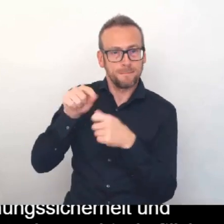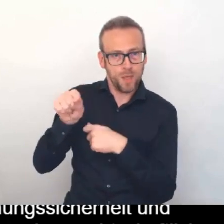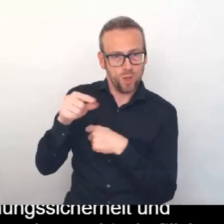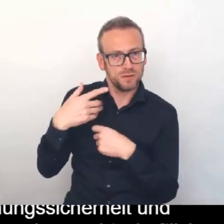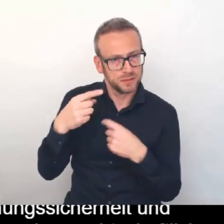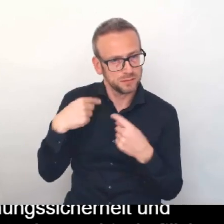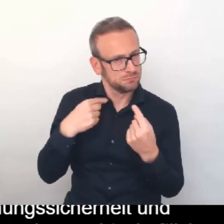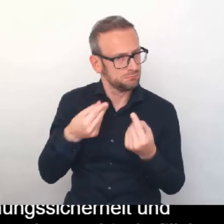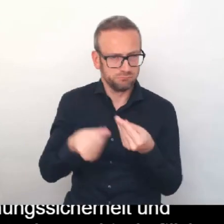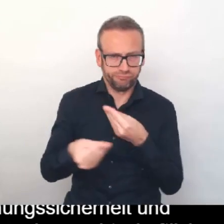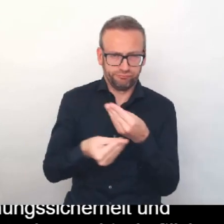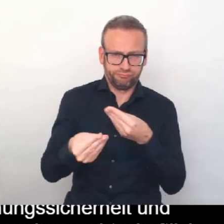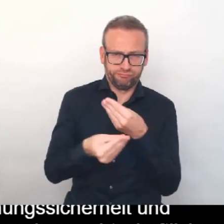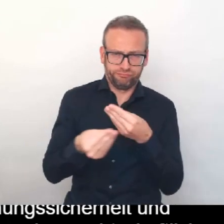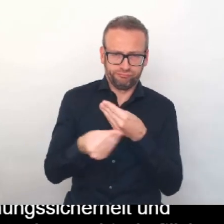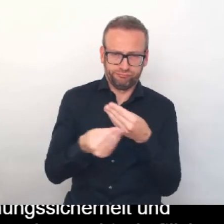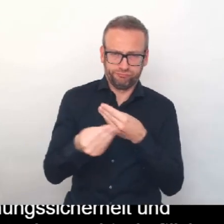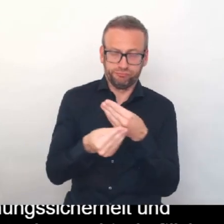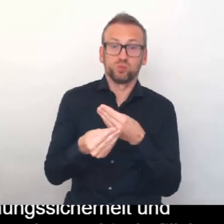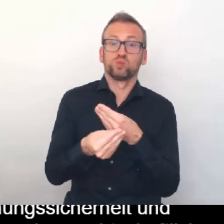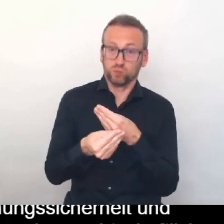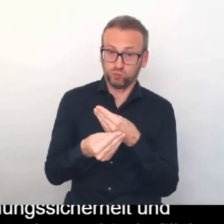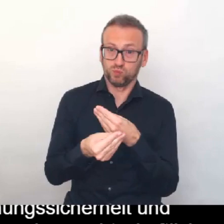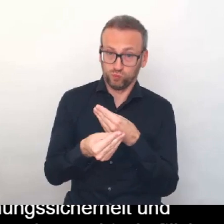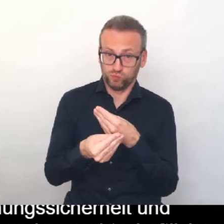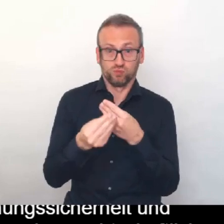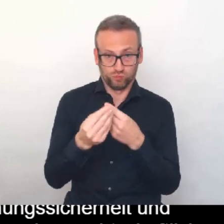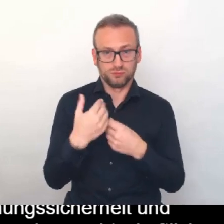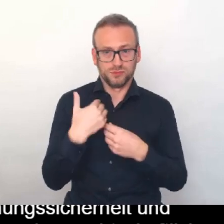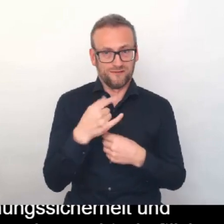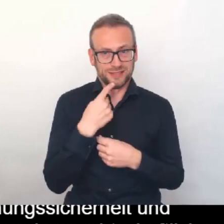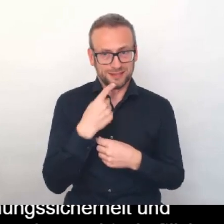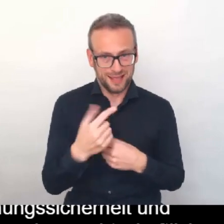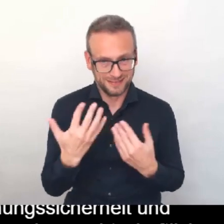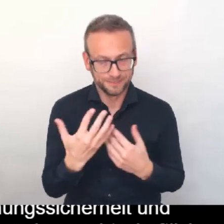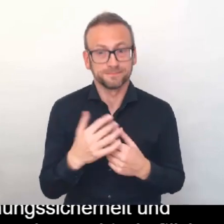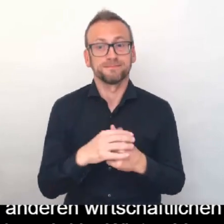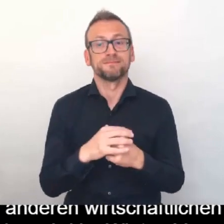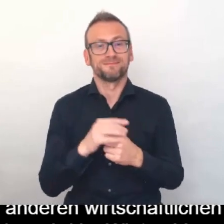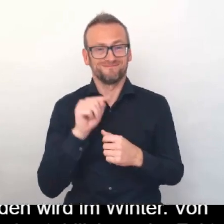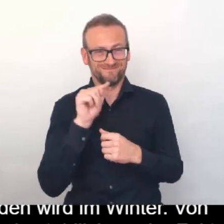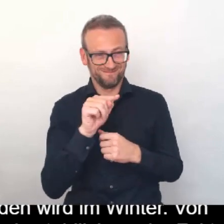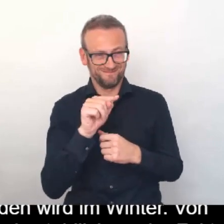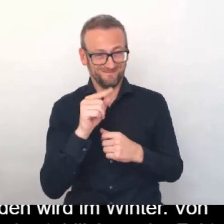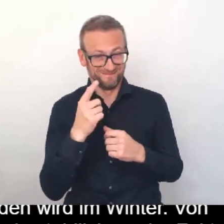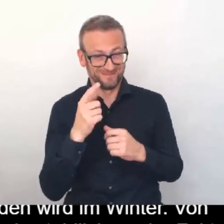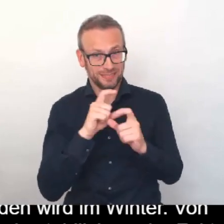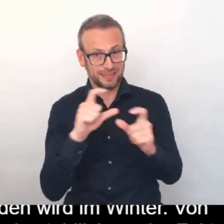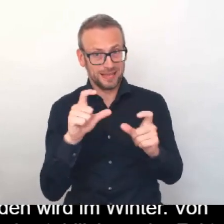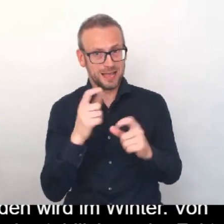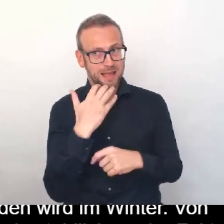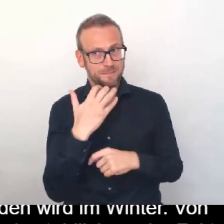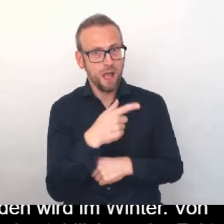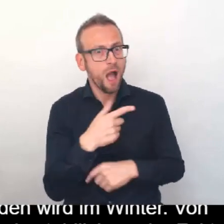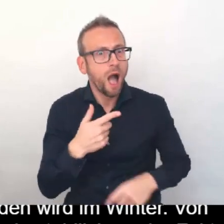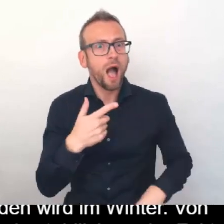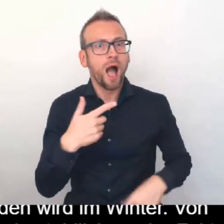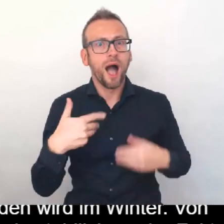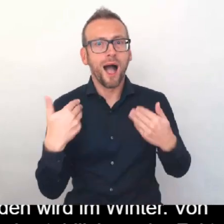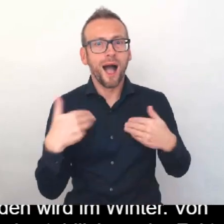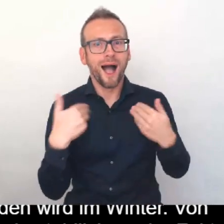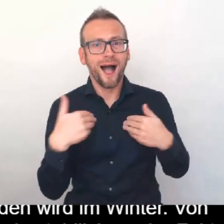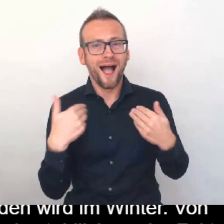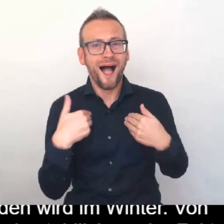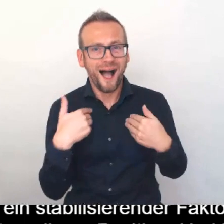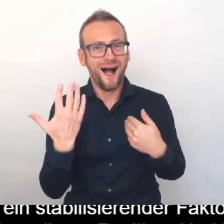Andreas Glas, Süddeutsche Zeitung. Ich habe zunächst mal eine Frage an Sie, Herr Siebler, und zwar zu einem Begriff, der in diesem Papier